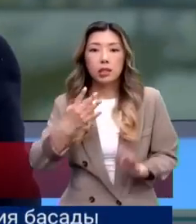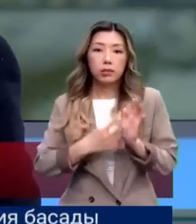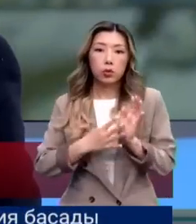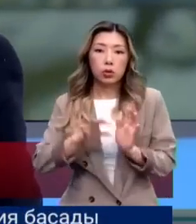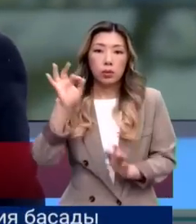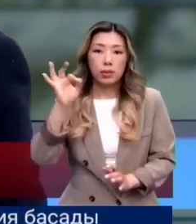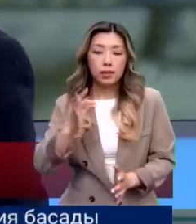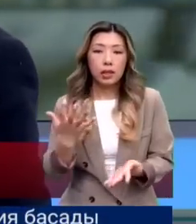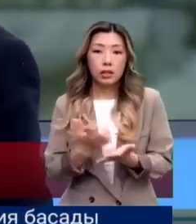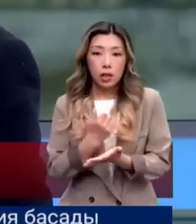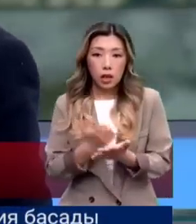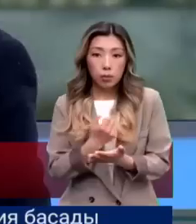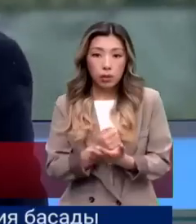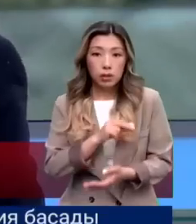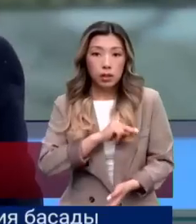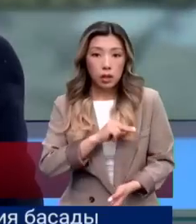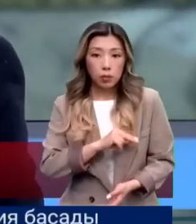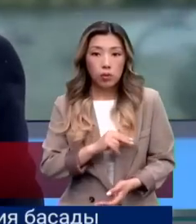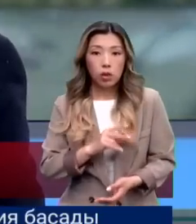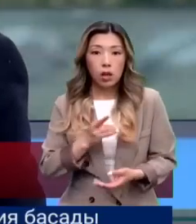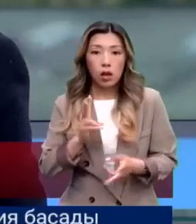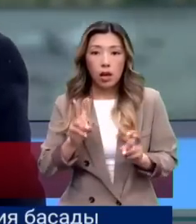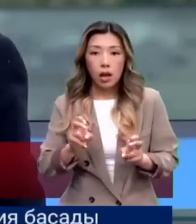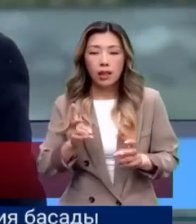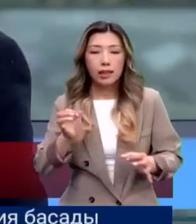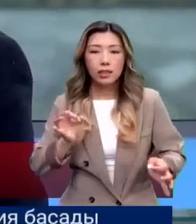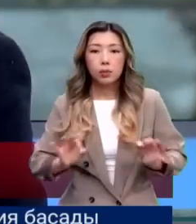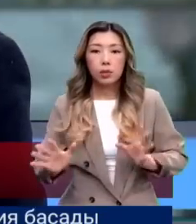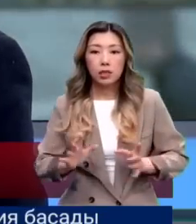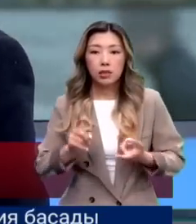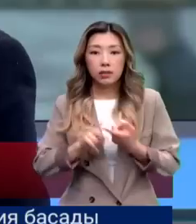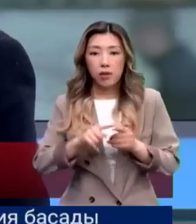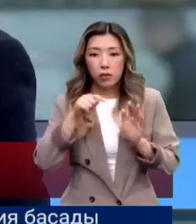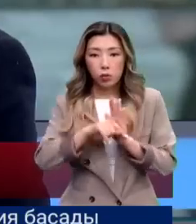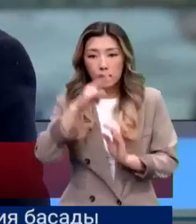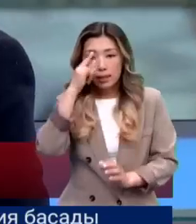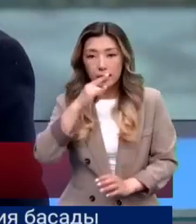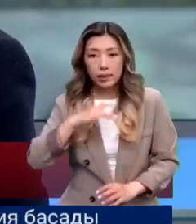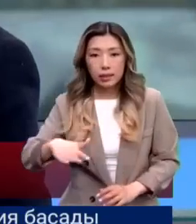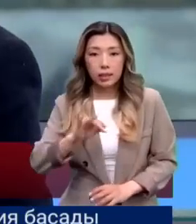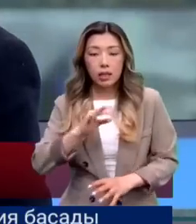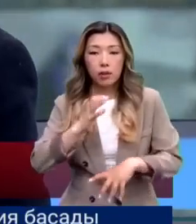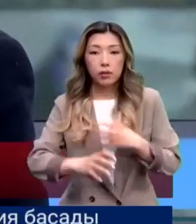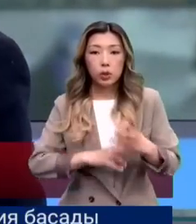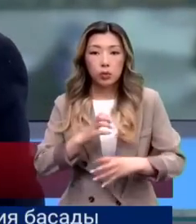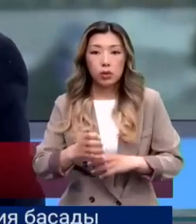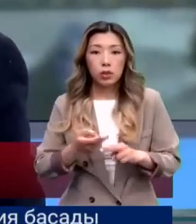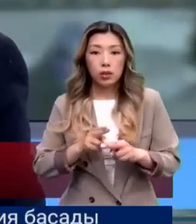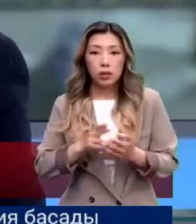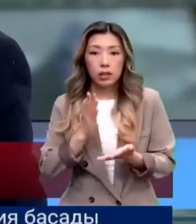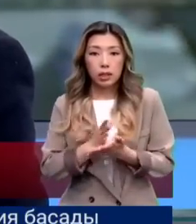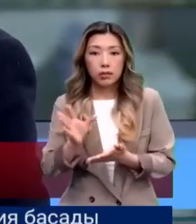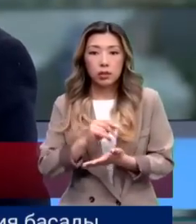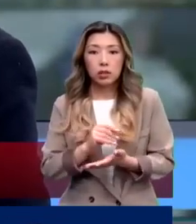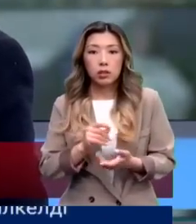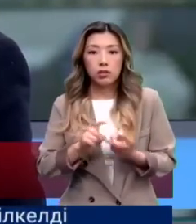85-90% доходов. Это называется несправедливое перераспределение доходов как внутри Казахстана, соответственно, во всем мире. Это признают все на